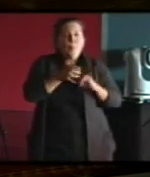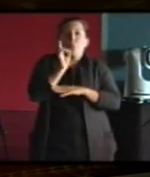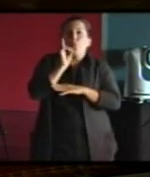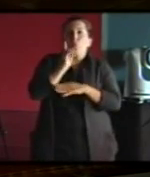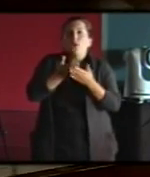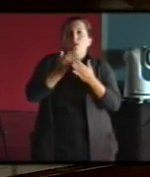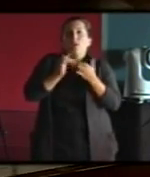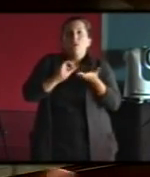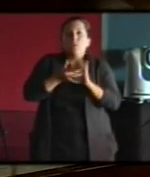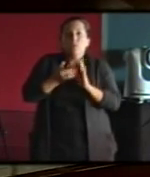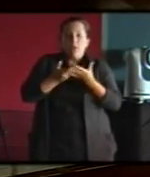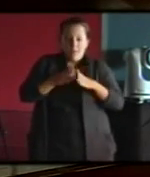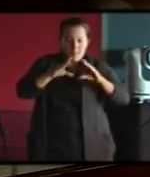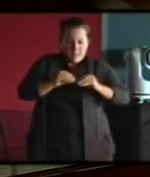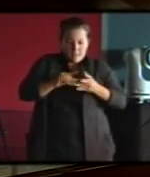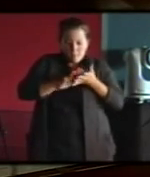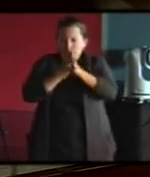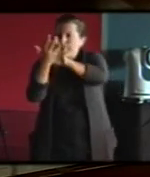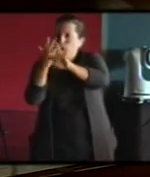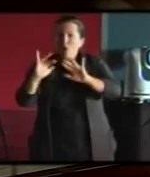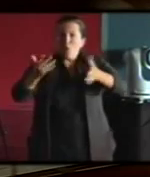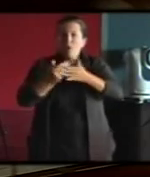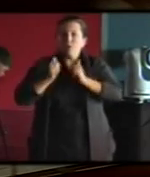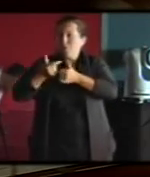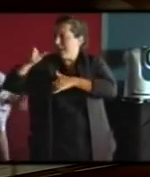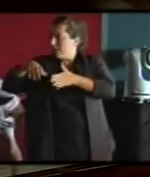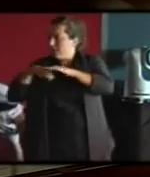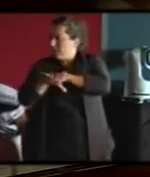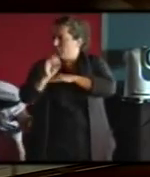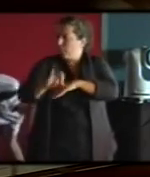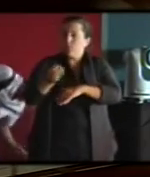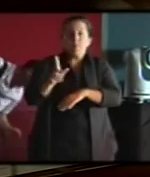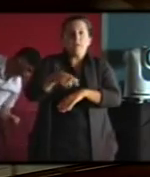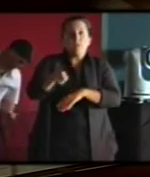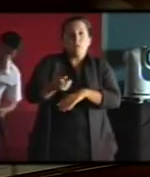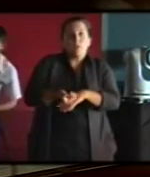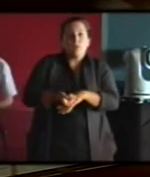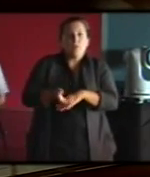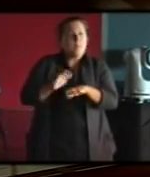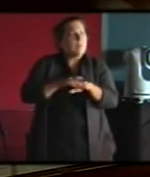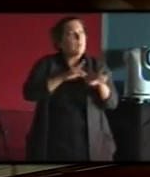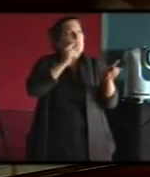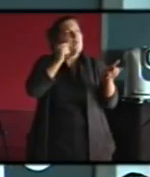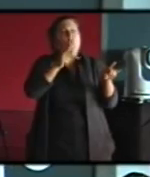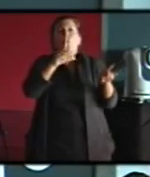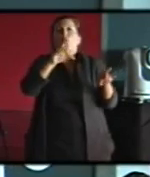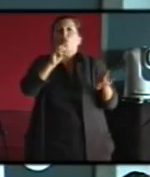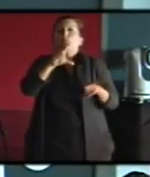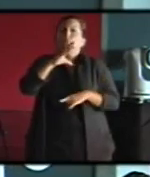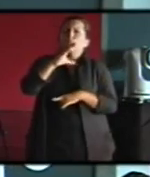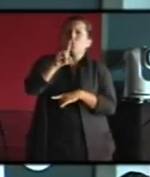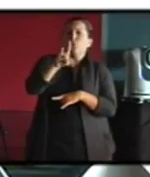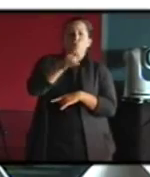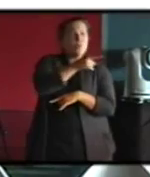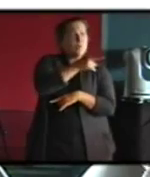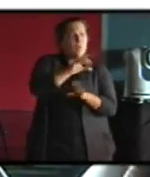toute destination n'a pas le même rapport pour un investisseur, évidemment. Mais, Djabel Clouche, d'abord, sur ce